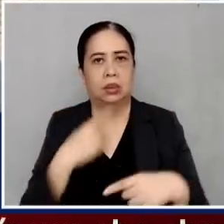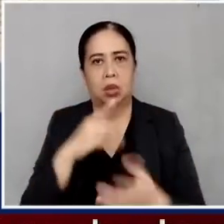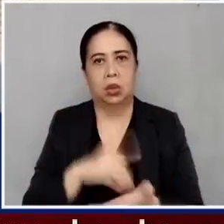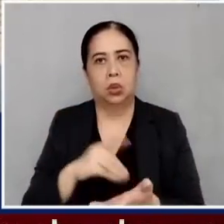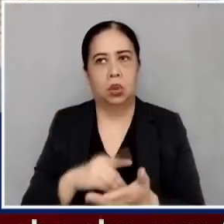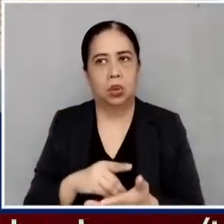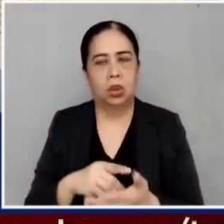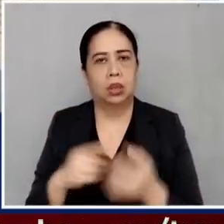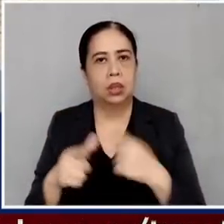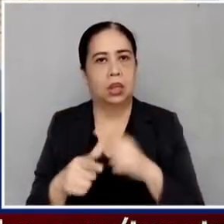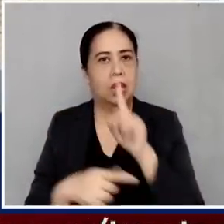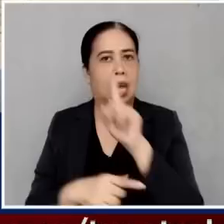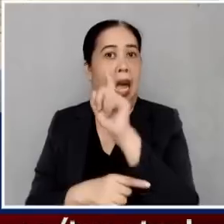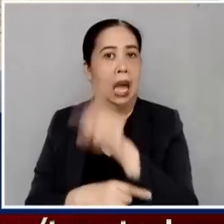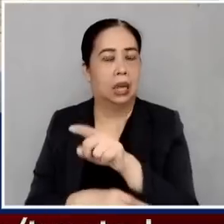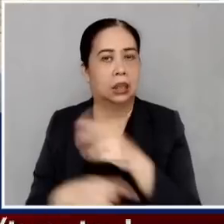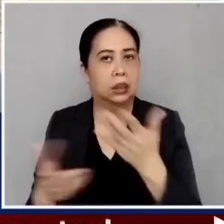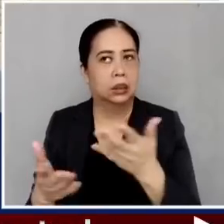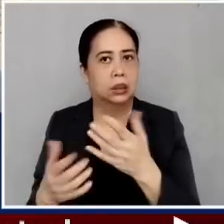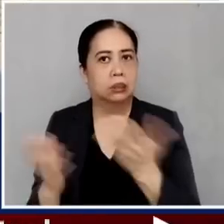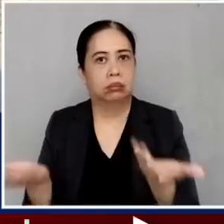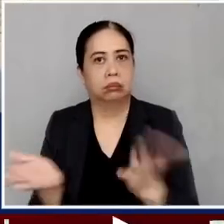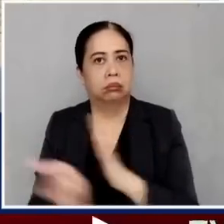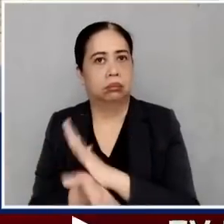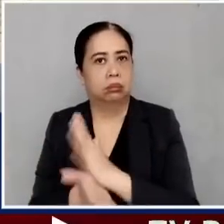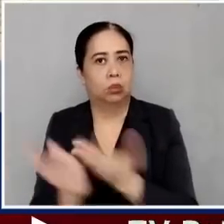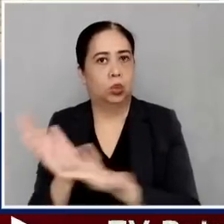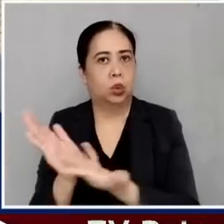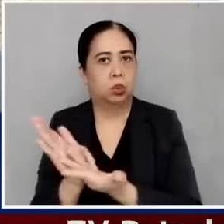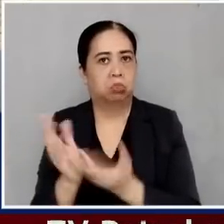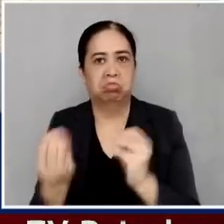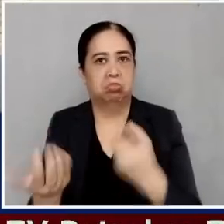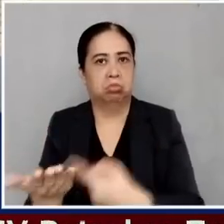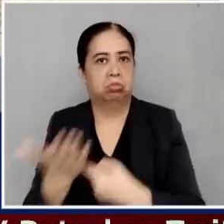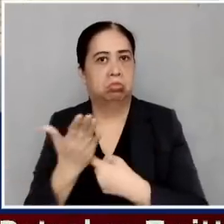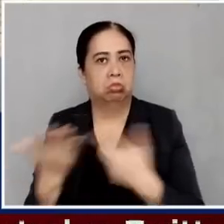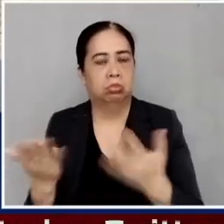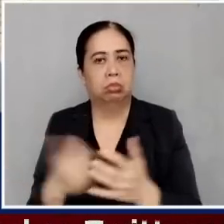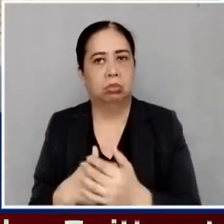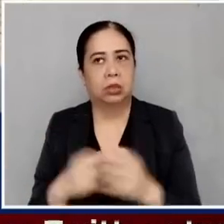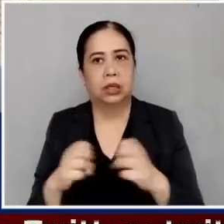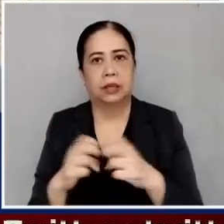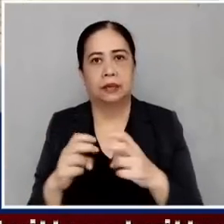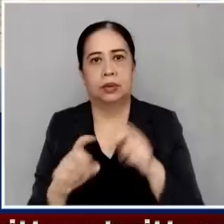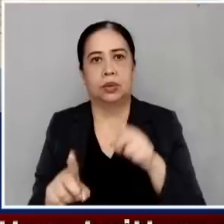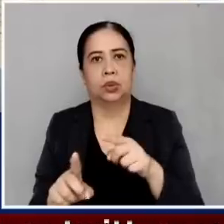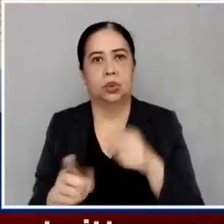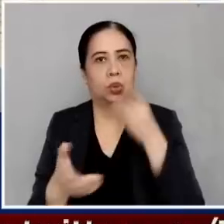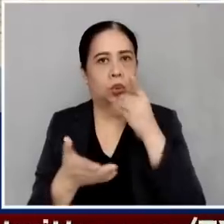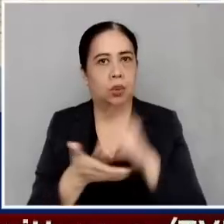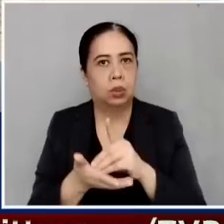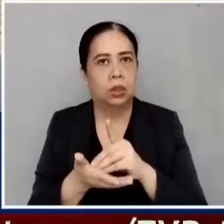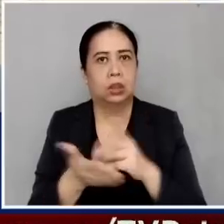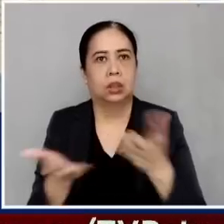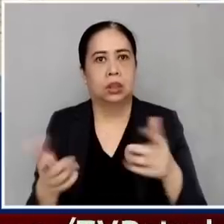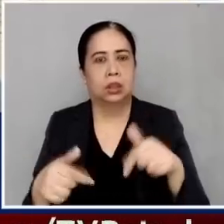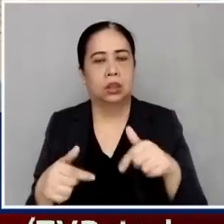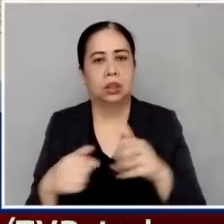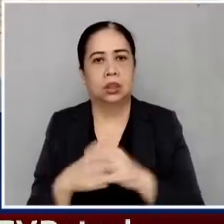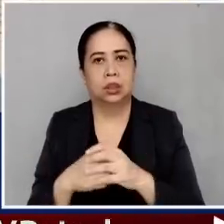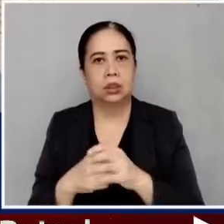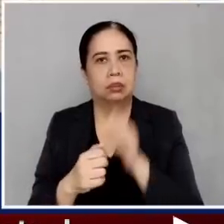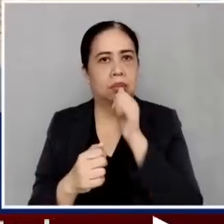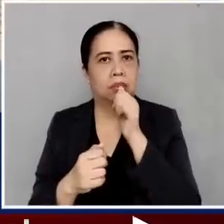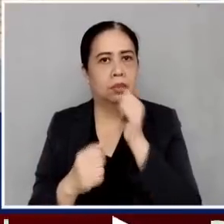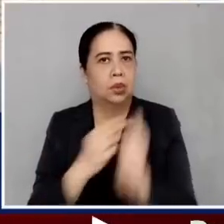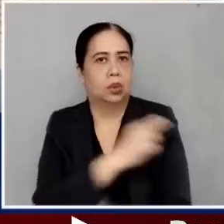Upon asking his her credential, wala siya mapakita. Even the document dito sa tinatawag nating secret hospital